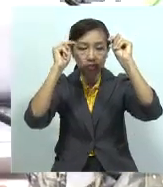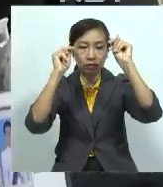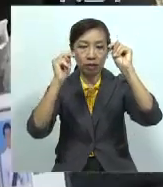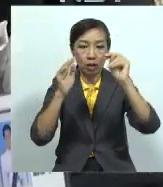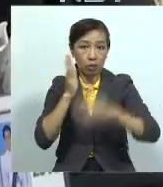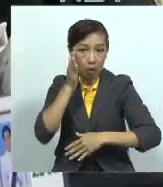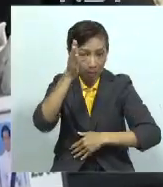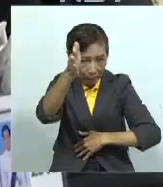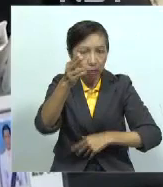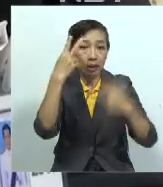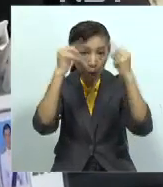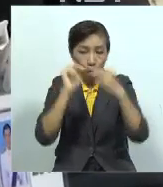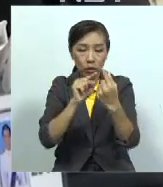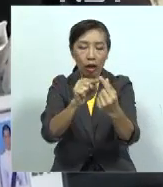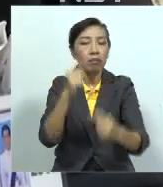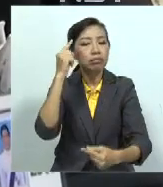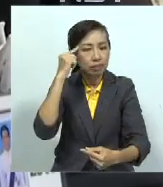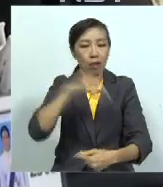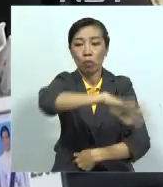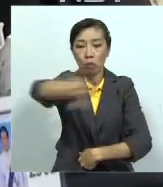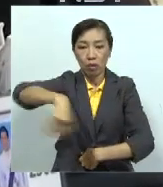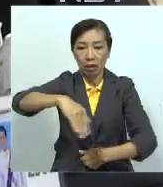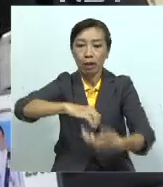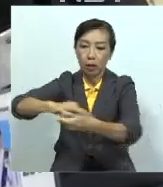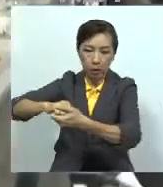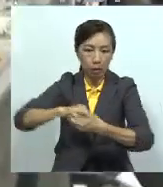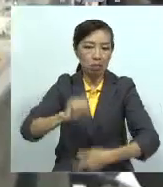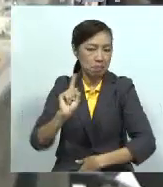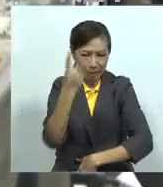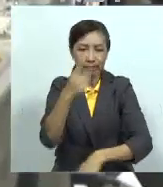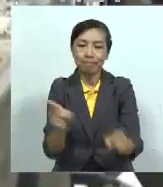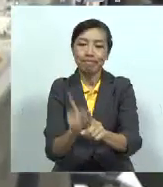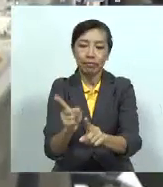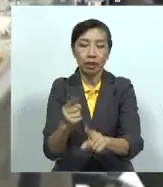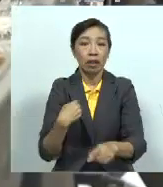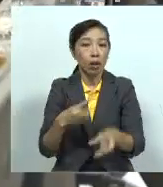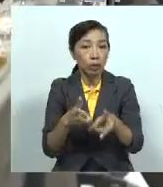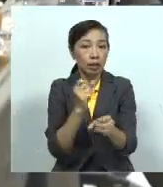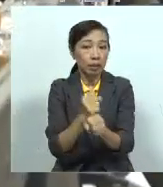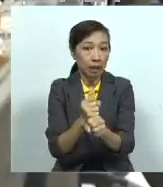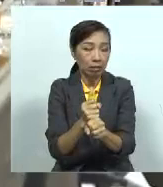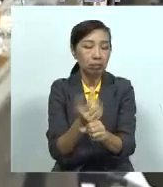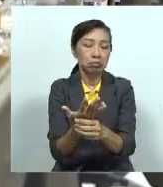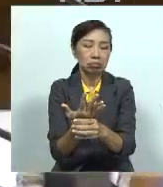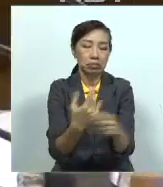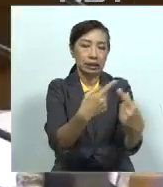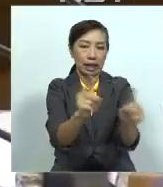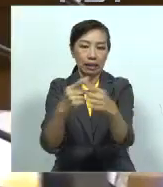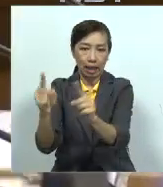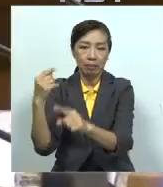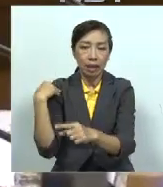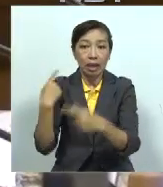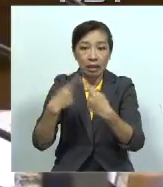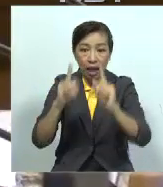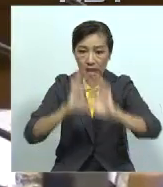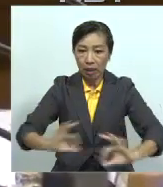นตรีคนต่อไปก็หวังว่าจะได้รับความร่วมมือจากทุกคนอีกครั้งซึ่งจะมีวิธีการทำงานแตกต่างกันออกไปแต่โดยพื้นฐ